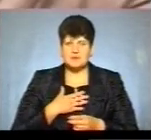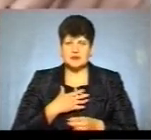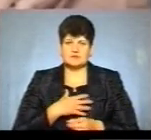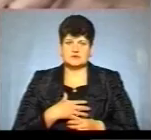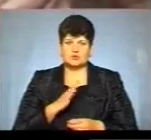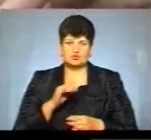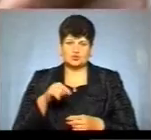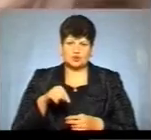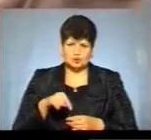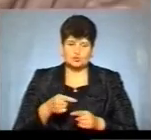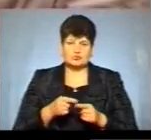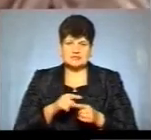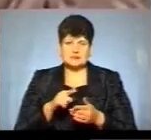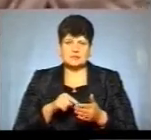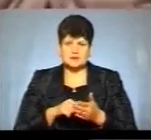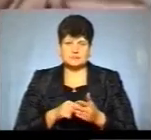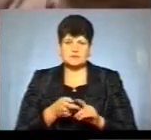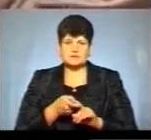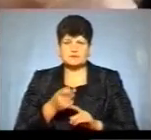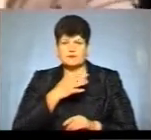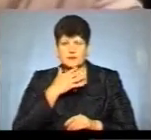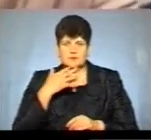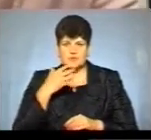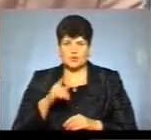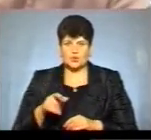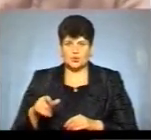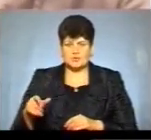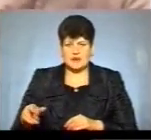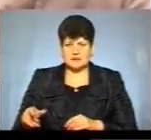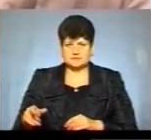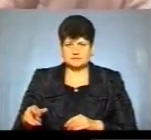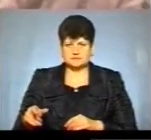бути тут, тому що це питання стосується багатьох людей,